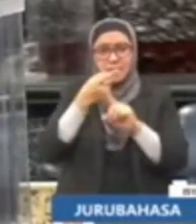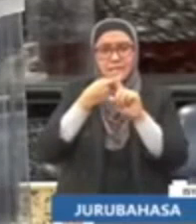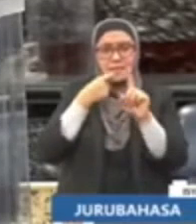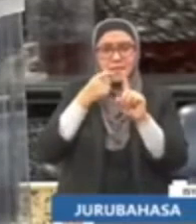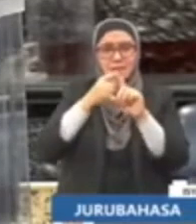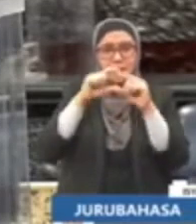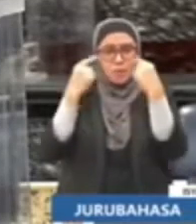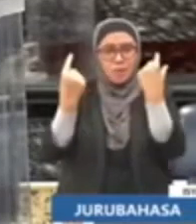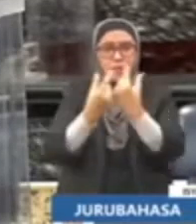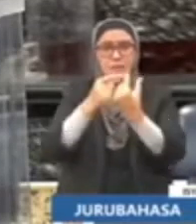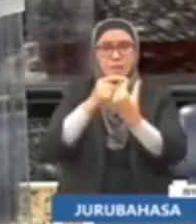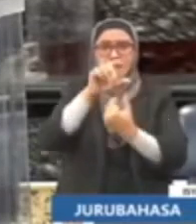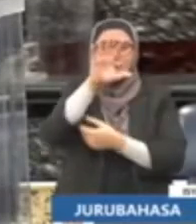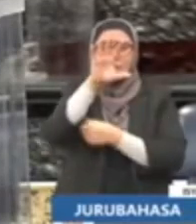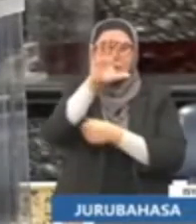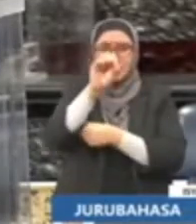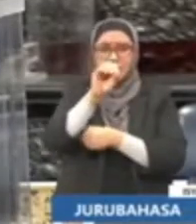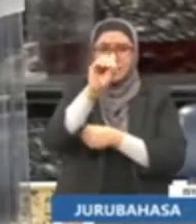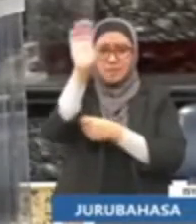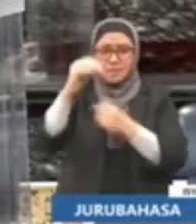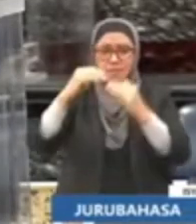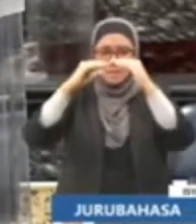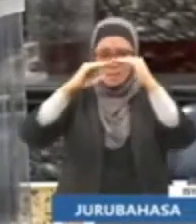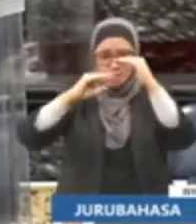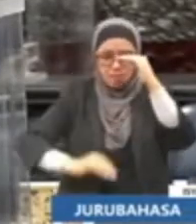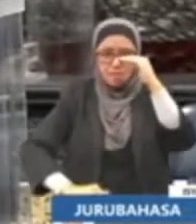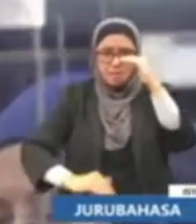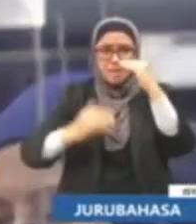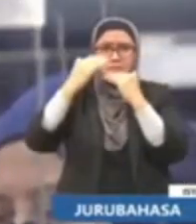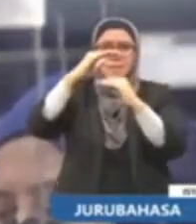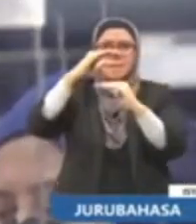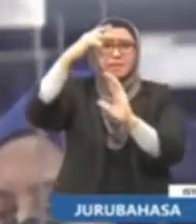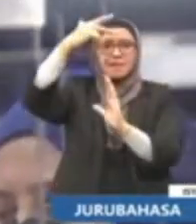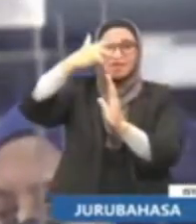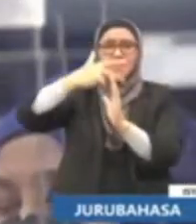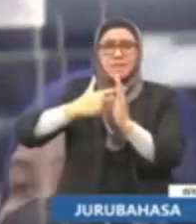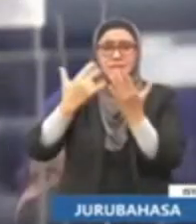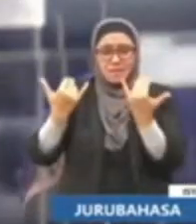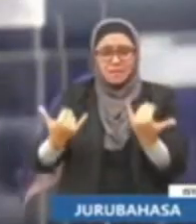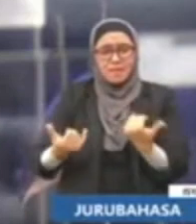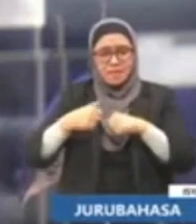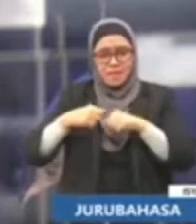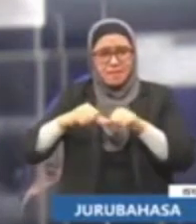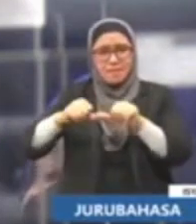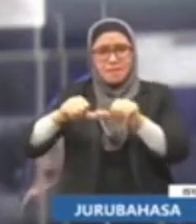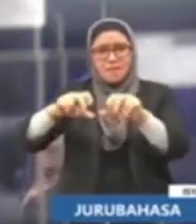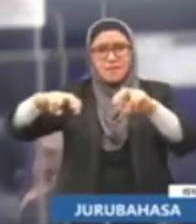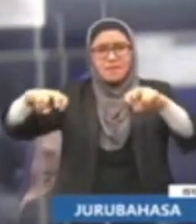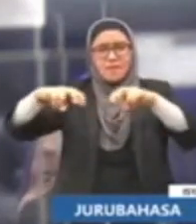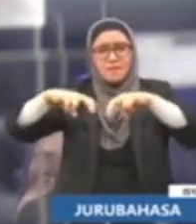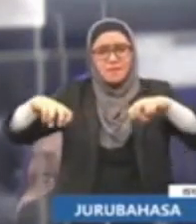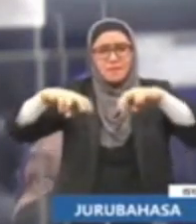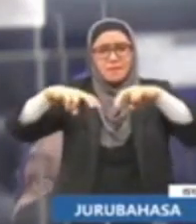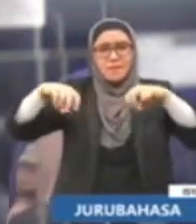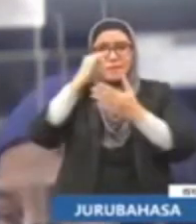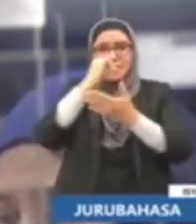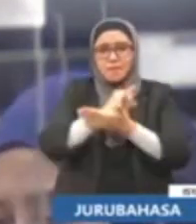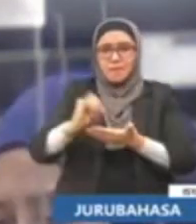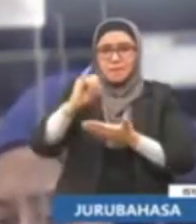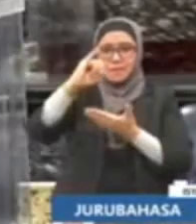terbawah DPR keseluruhan rakyat Malaysia untuk tempo tiga bulan buat masa ini pekerja ini sedang diperintahkan oleh institusi